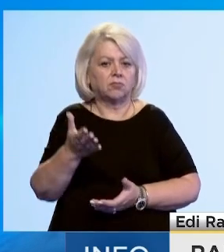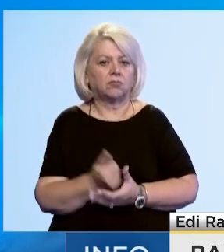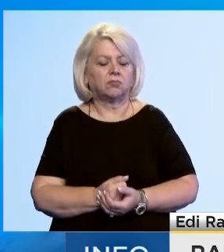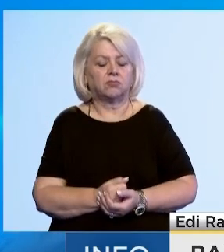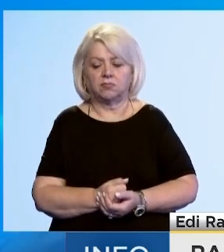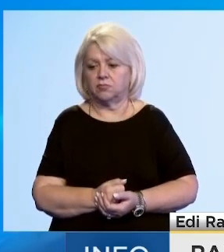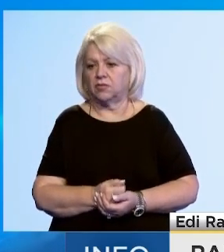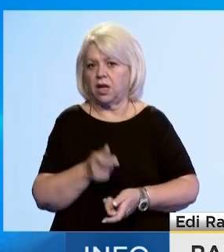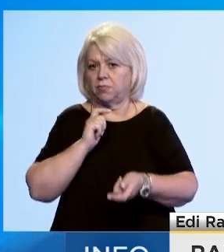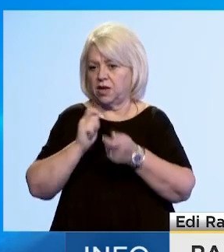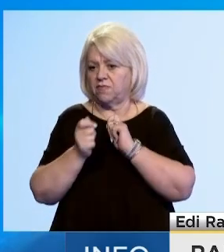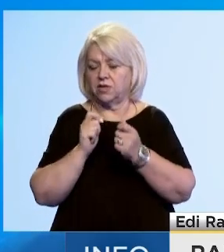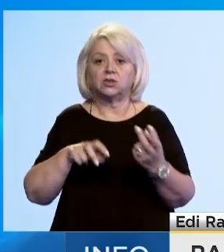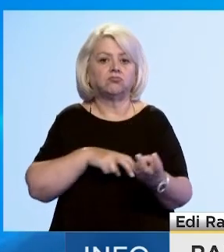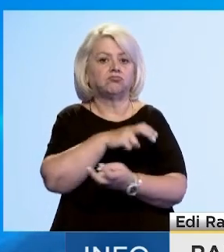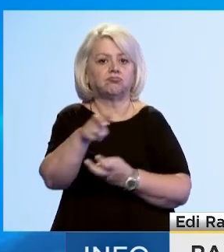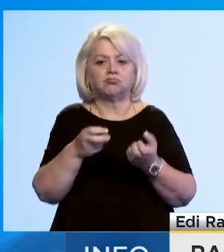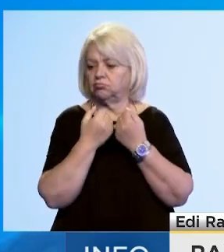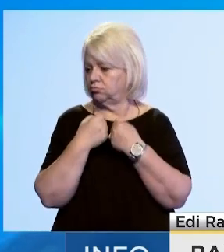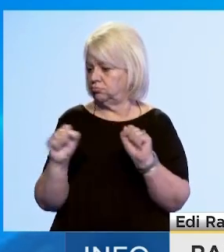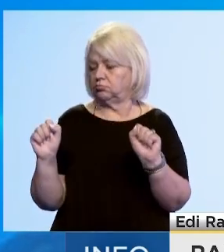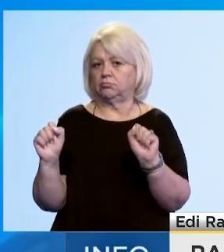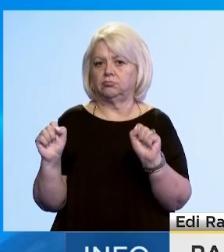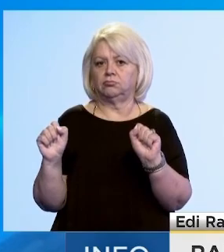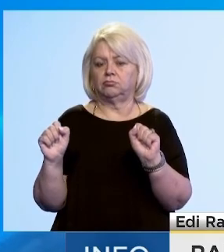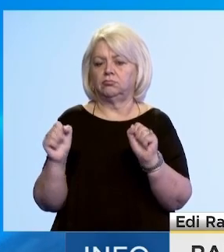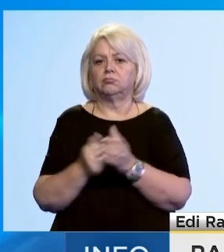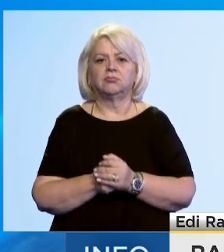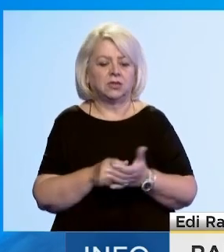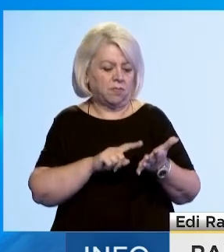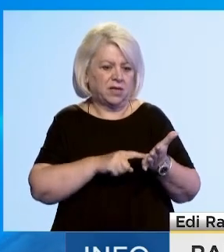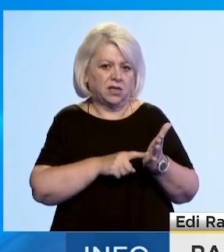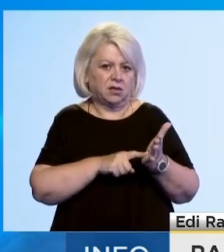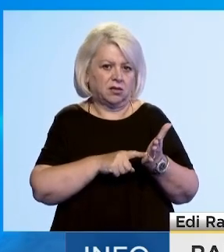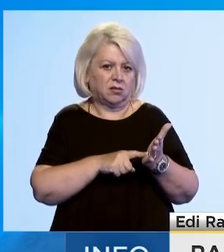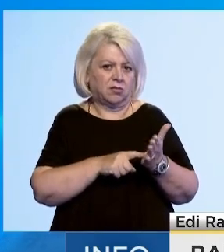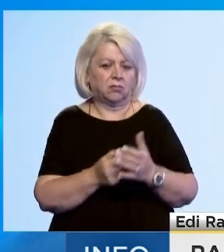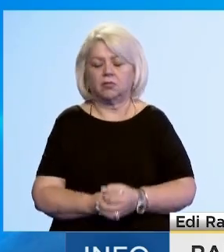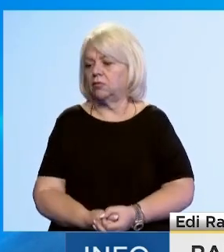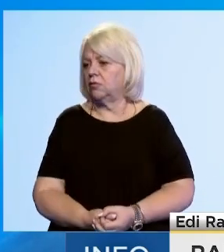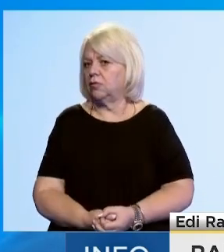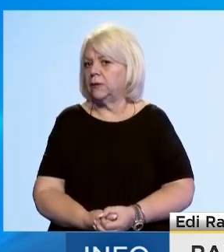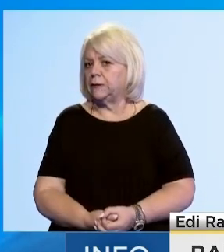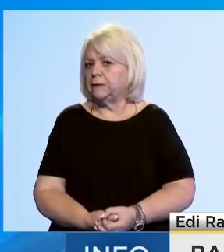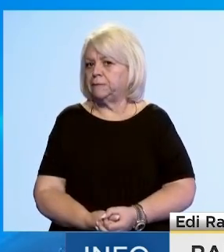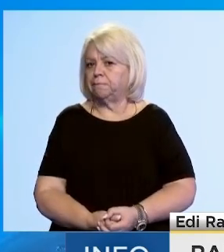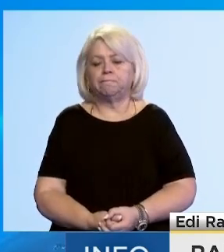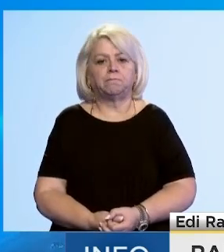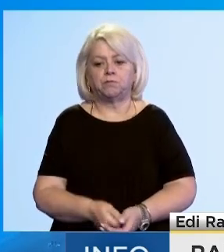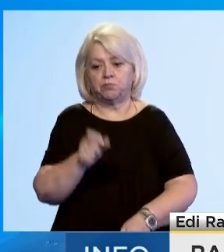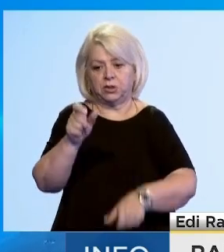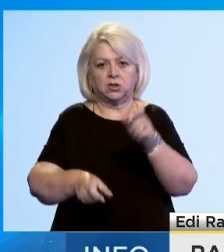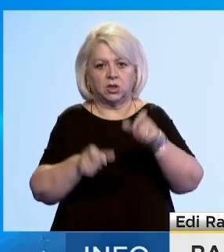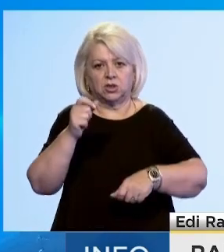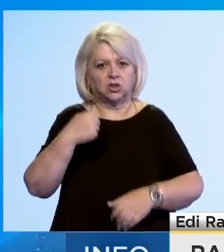radhë parë marrëveshja për lëvizjen e lirë me kartë identiteti për